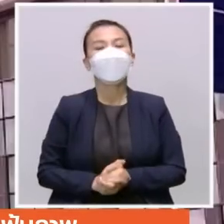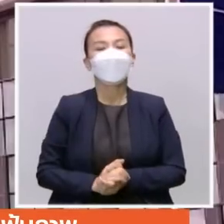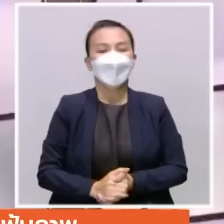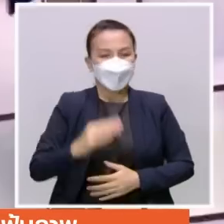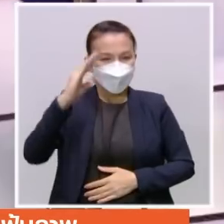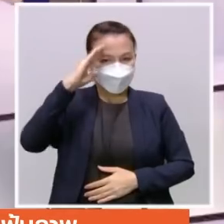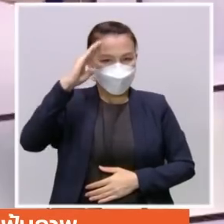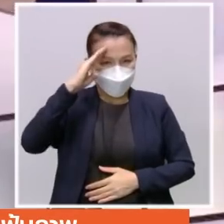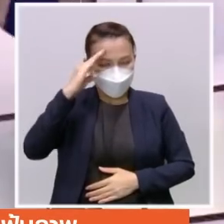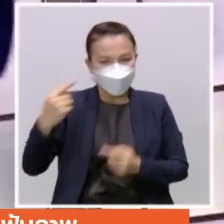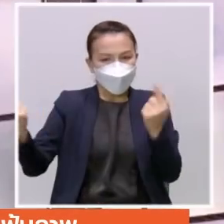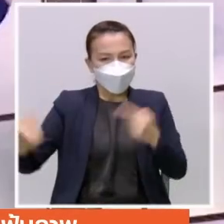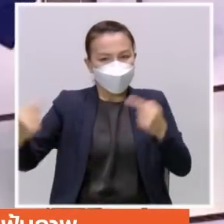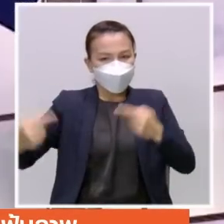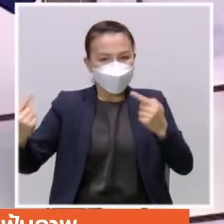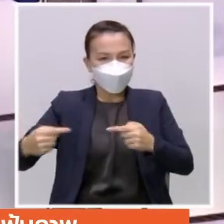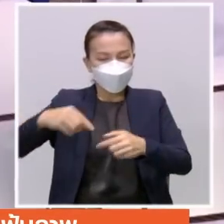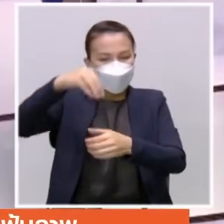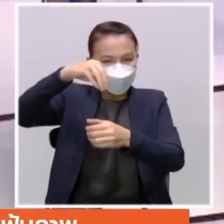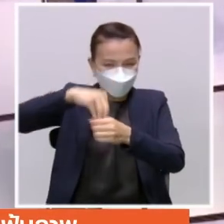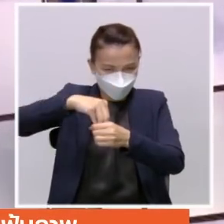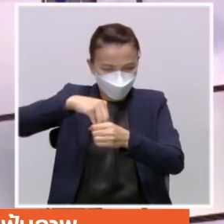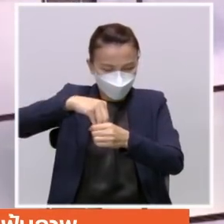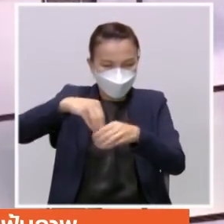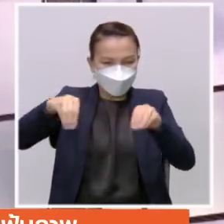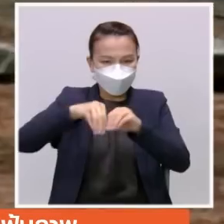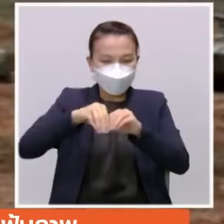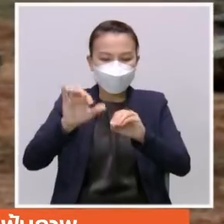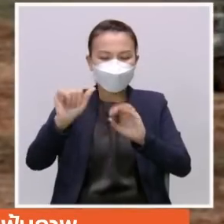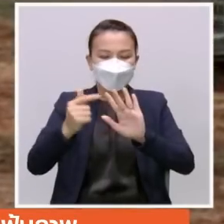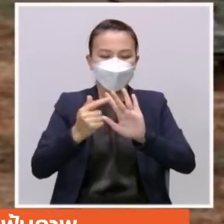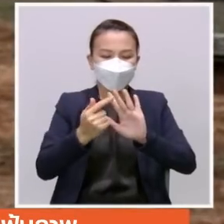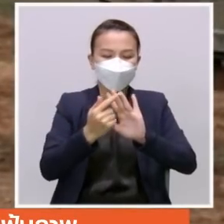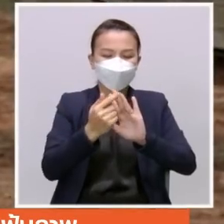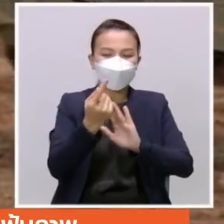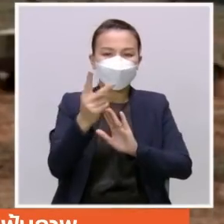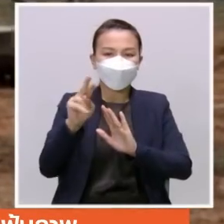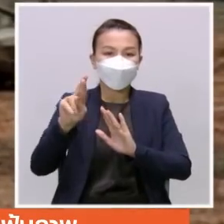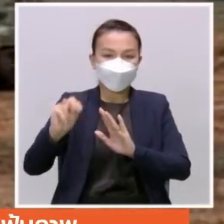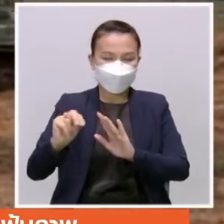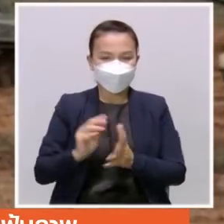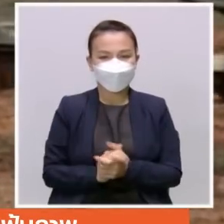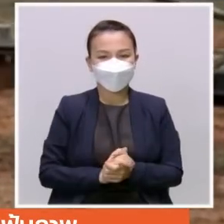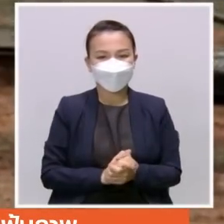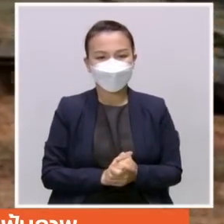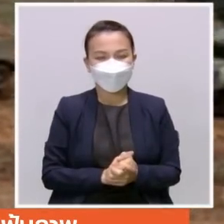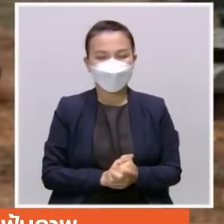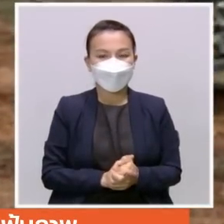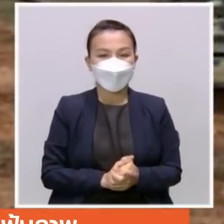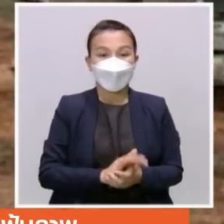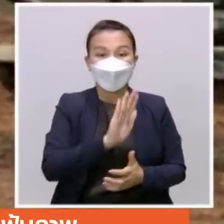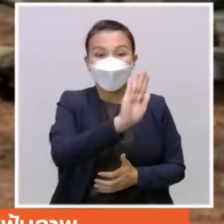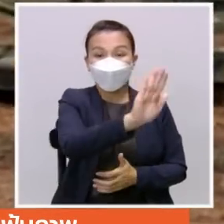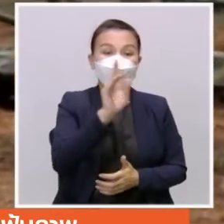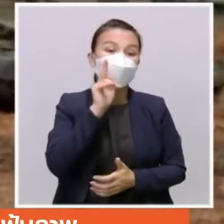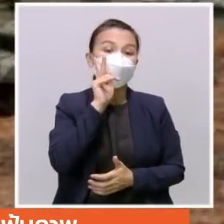ารที่สู้รบอยู่ที่แนวหน้าทางตะวันออกของยูเครนนะคะเป็นความเห็นของทหารยูเครนด้านนิวยอร์กไทมส์รายงานว่าภัยคุก